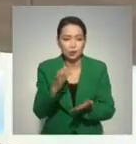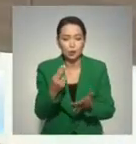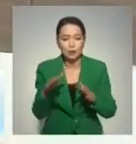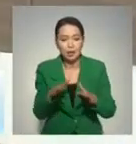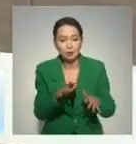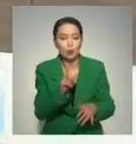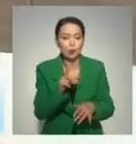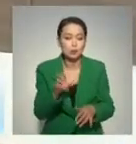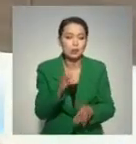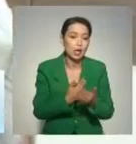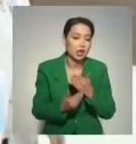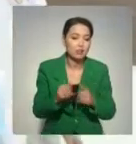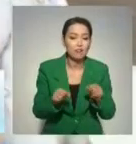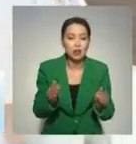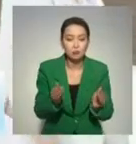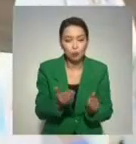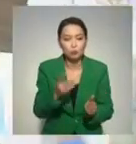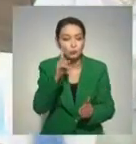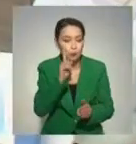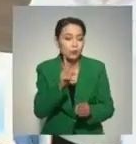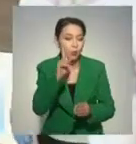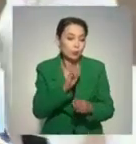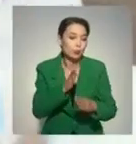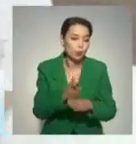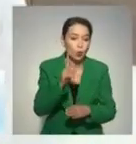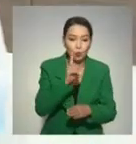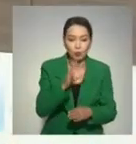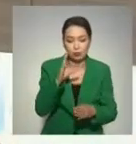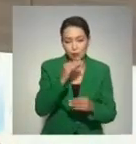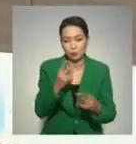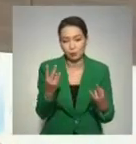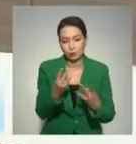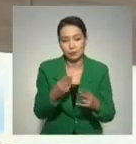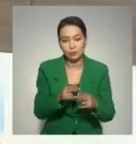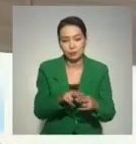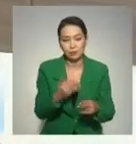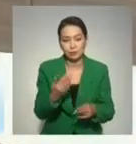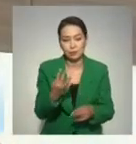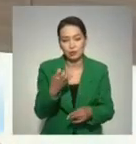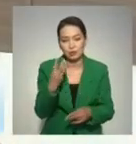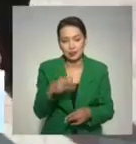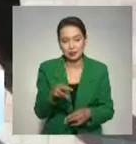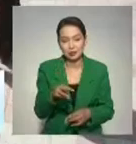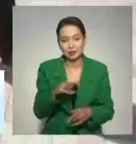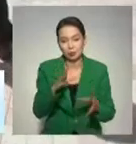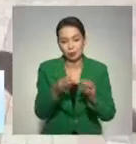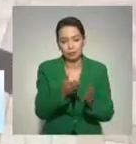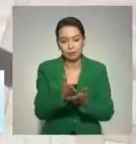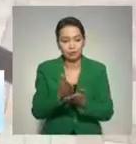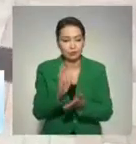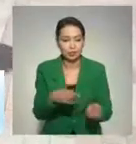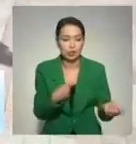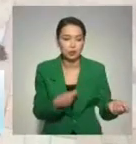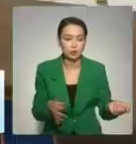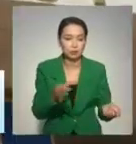люди с ограниченными возможностями смогли жить в комфорте, в доступности. По столице проведено около 430 рейдов. Партийцы Жамбылской